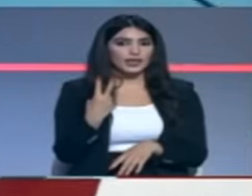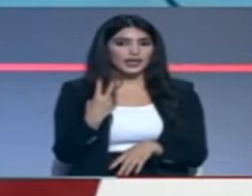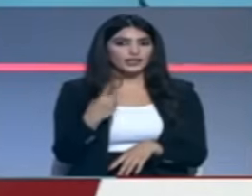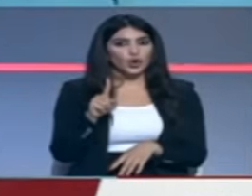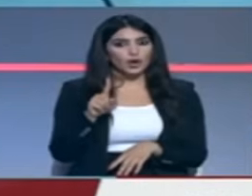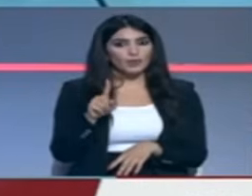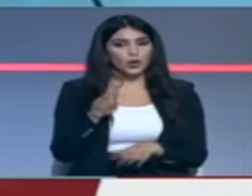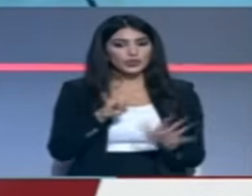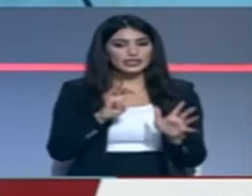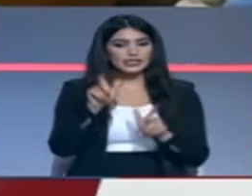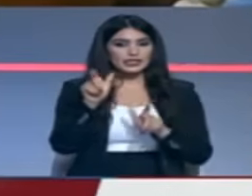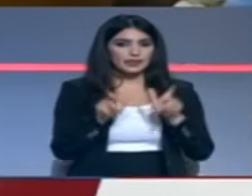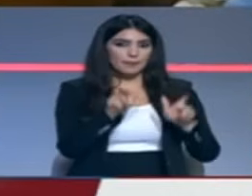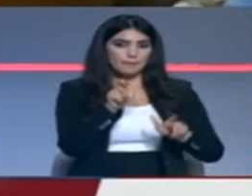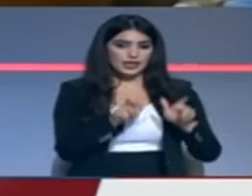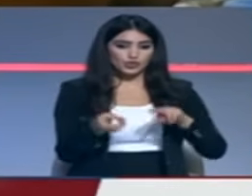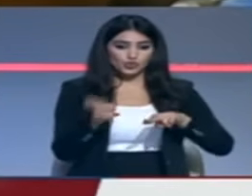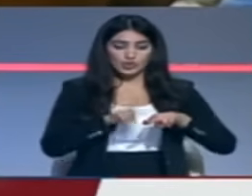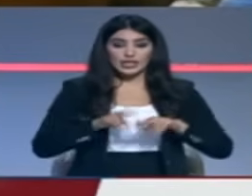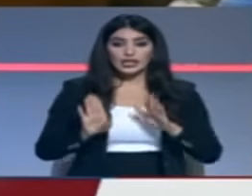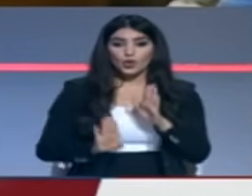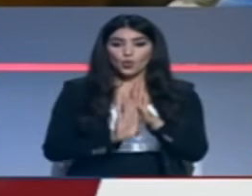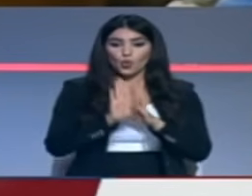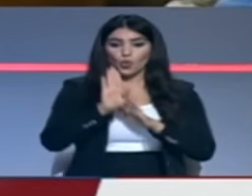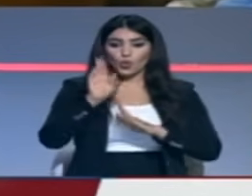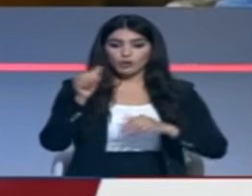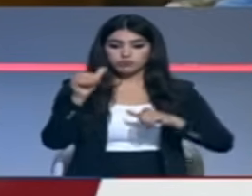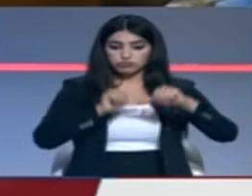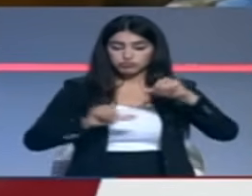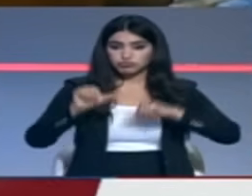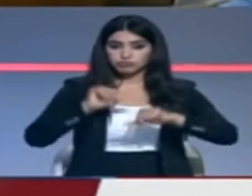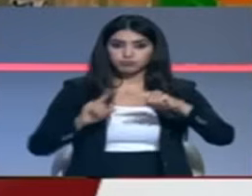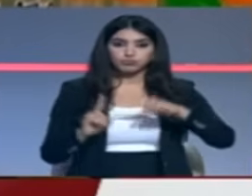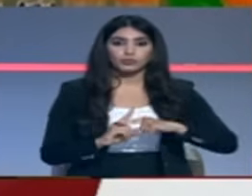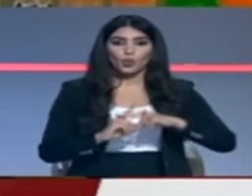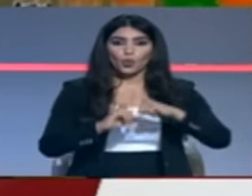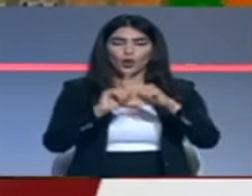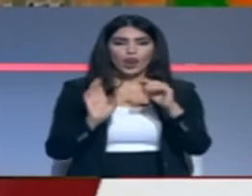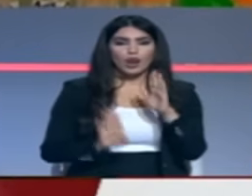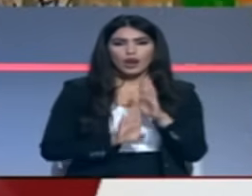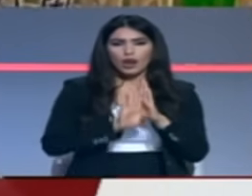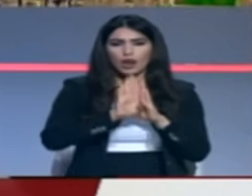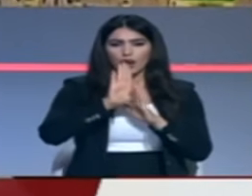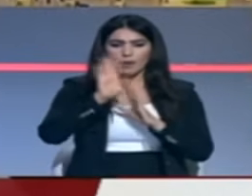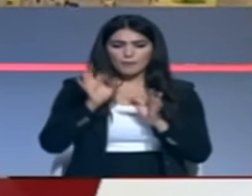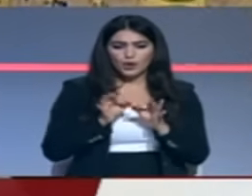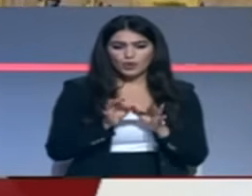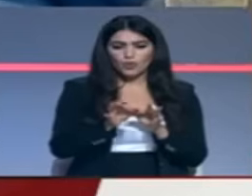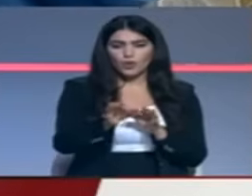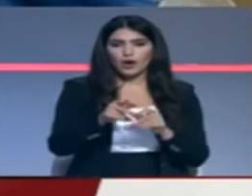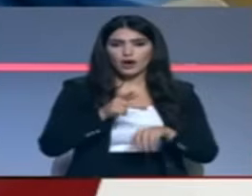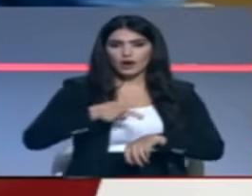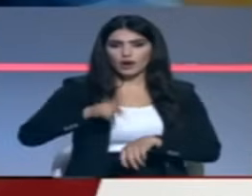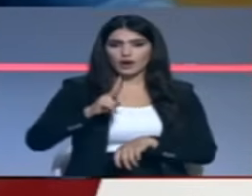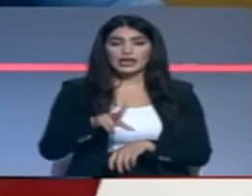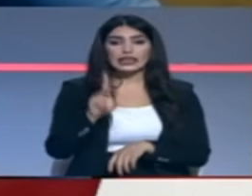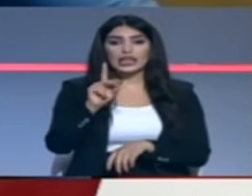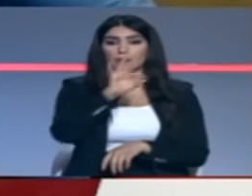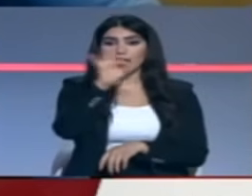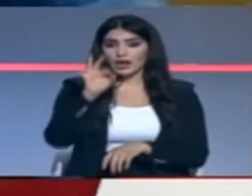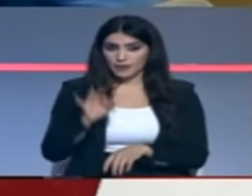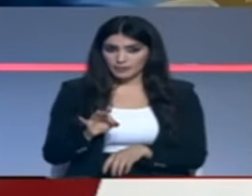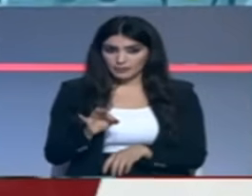4194 ضحية. كما ارتفعت من جديد نسبة التحاليل الإيجابية المؤشرة على تصاعد وتيرة العدوى إلى أكثر من